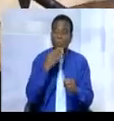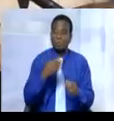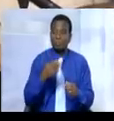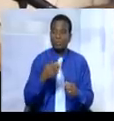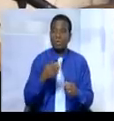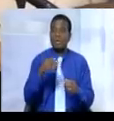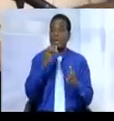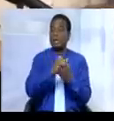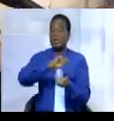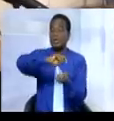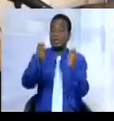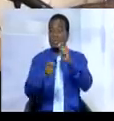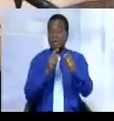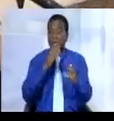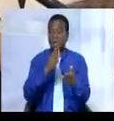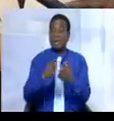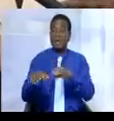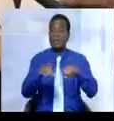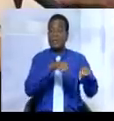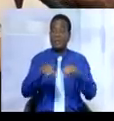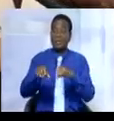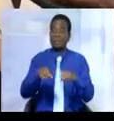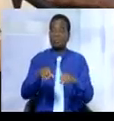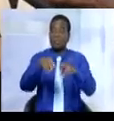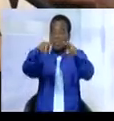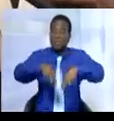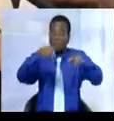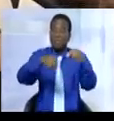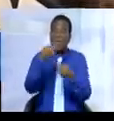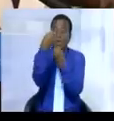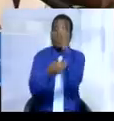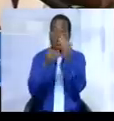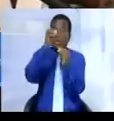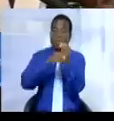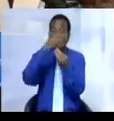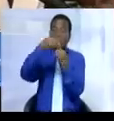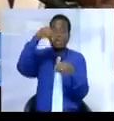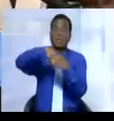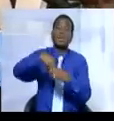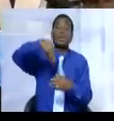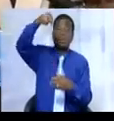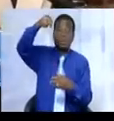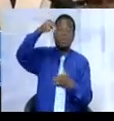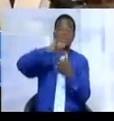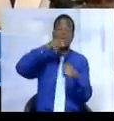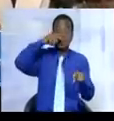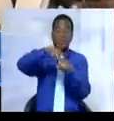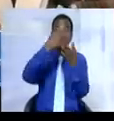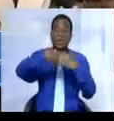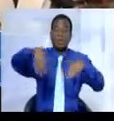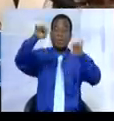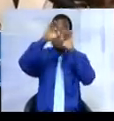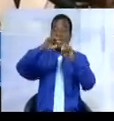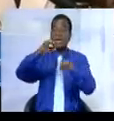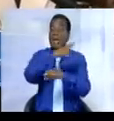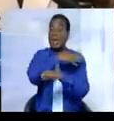est à souligner. Faire de la banane dans le Nord, c'est déjà un défi important. Faire en plus une